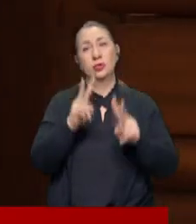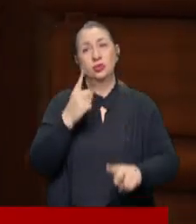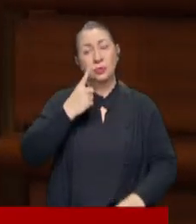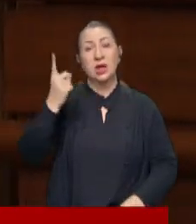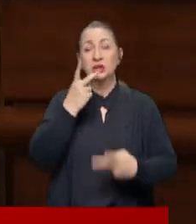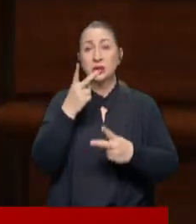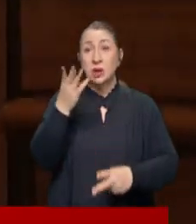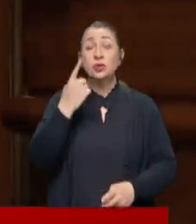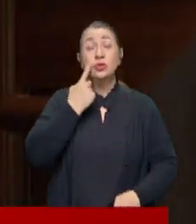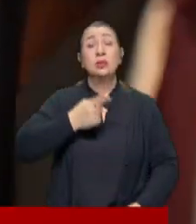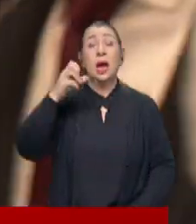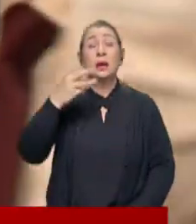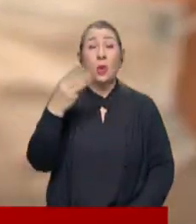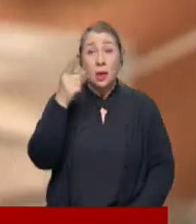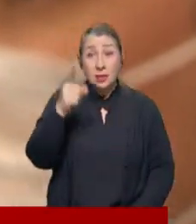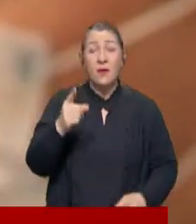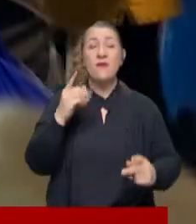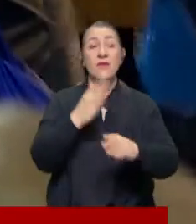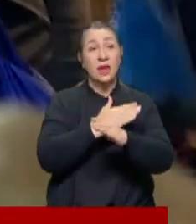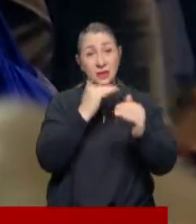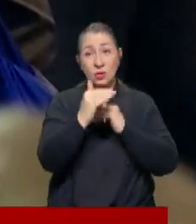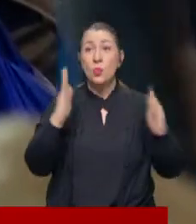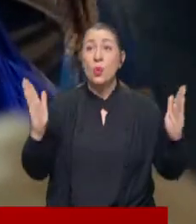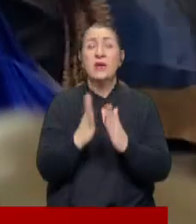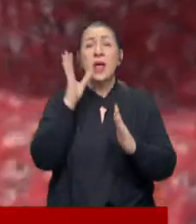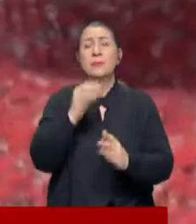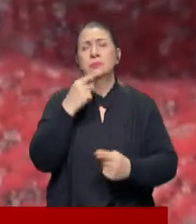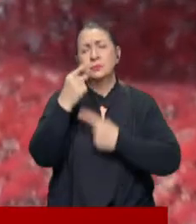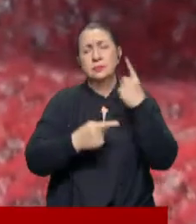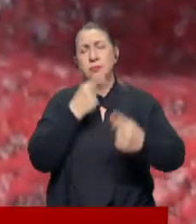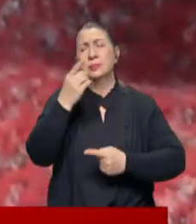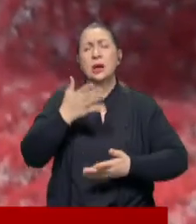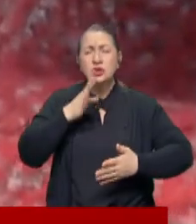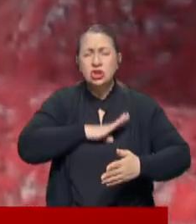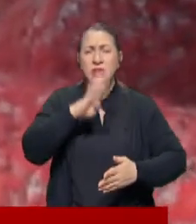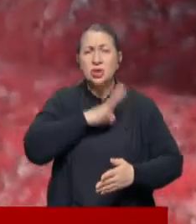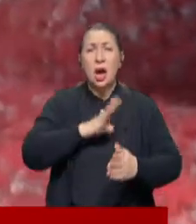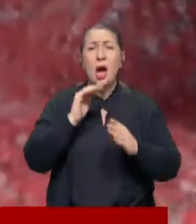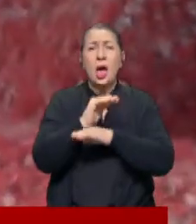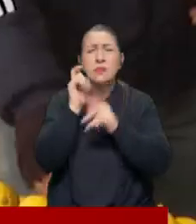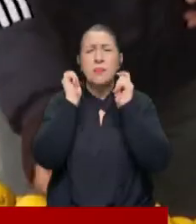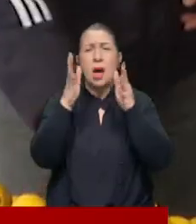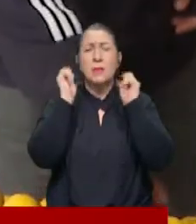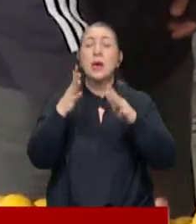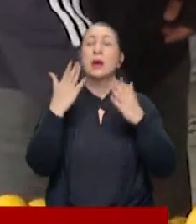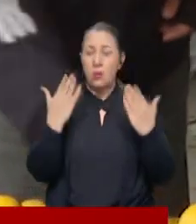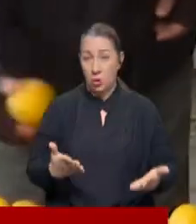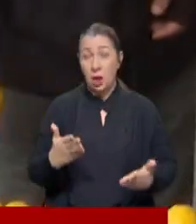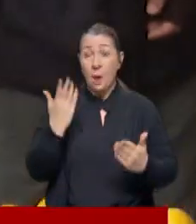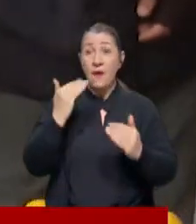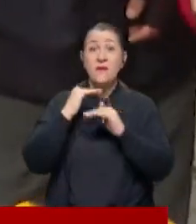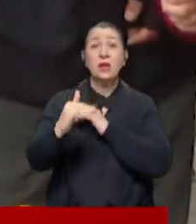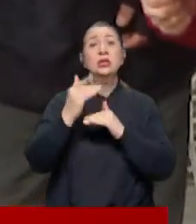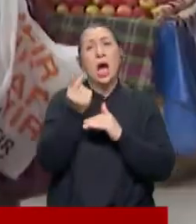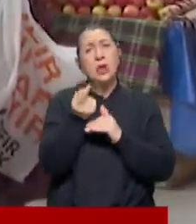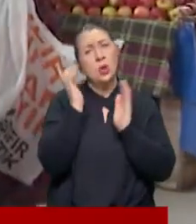açıklamasında. Cumhurbaşkanı Erdoğan, vatandaşın ve muhalefetin her fırsatta dile getirip yakındığı hayat pahalılığını kabul etti. Ama vatandaş az